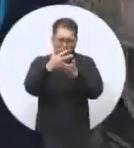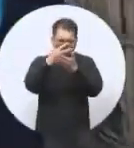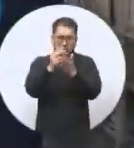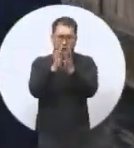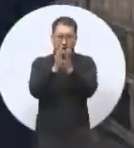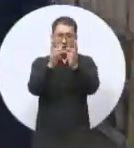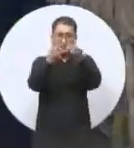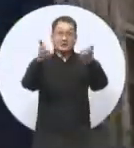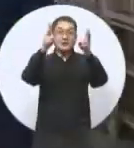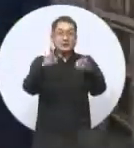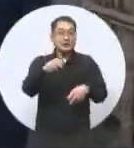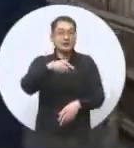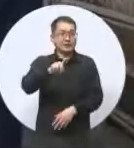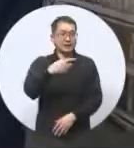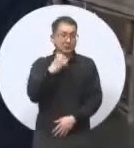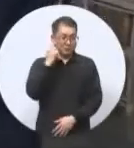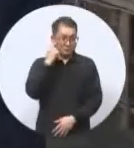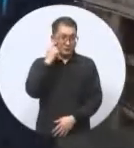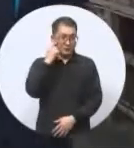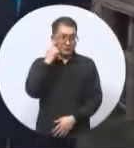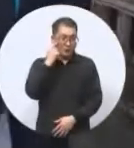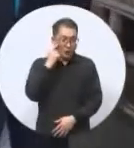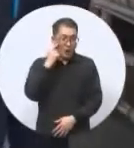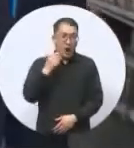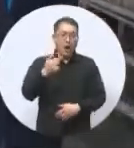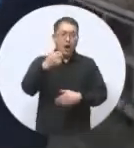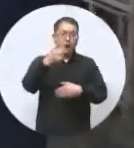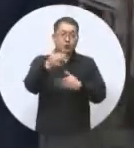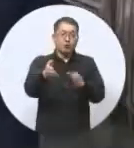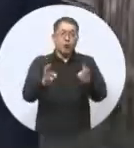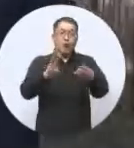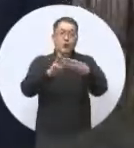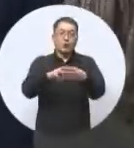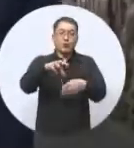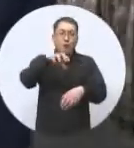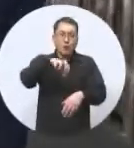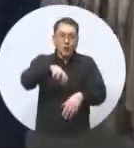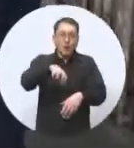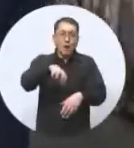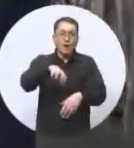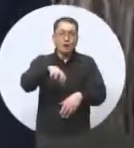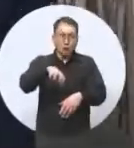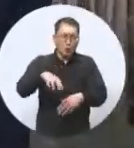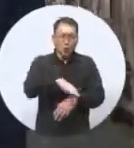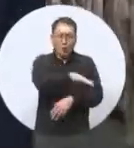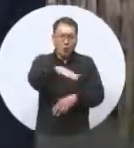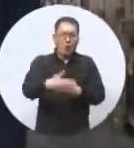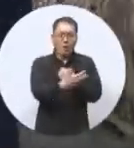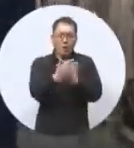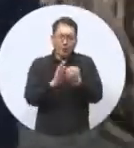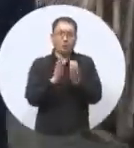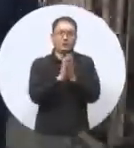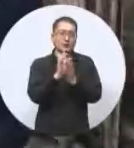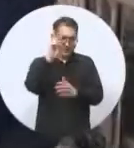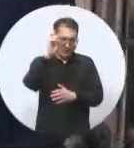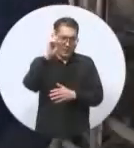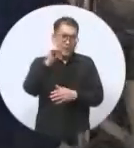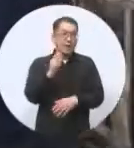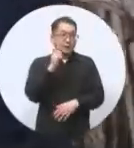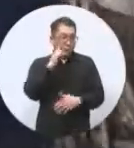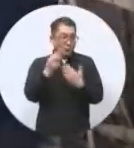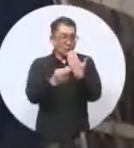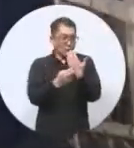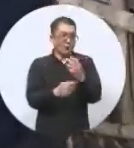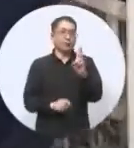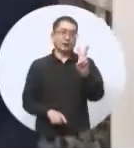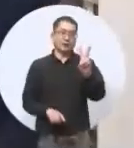。この八王子神社はですね、あの室田の鎮守様でね、見どころが2つあります、 はい、 これは後でちょっとまたね、あの近寄